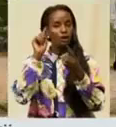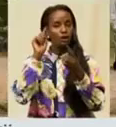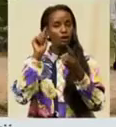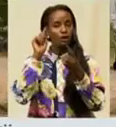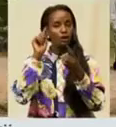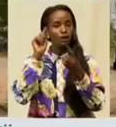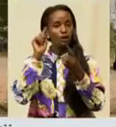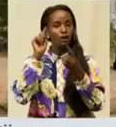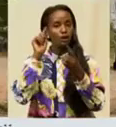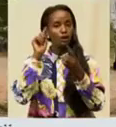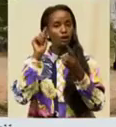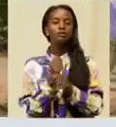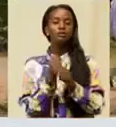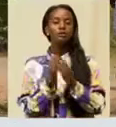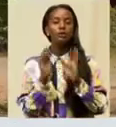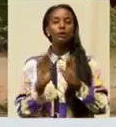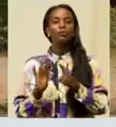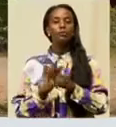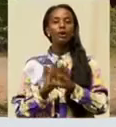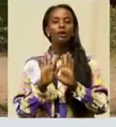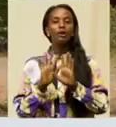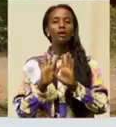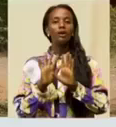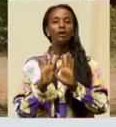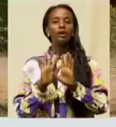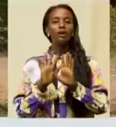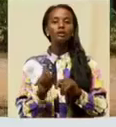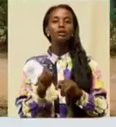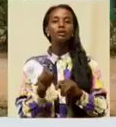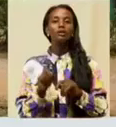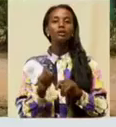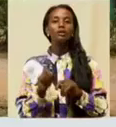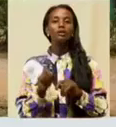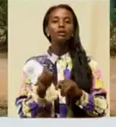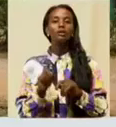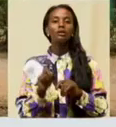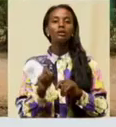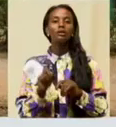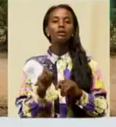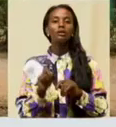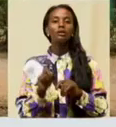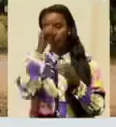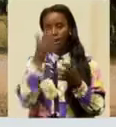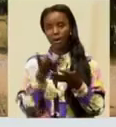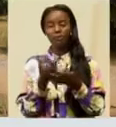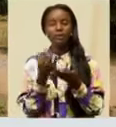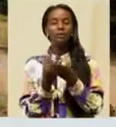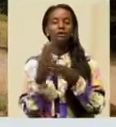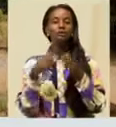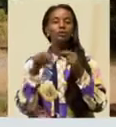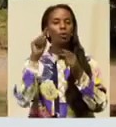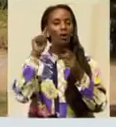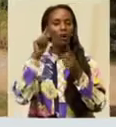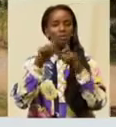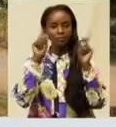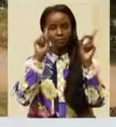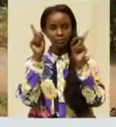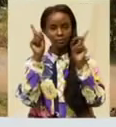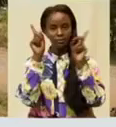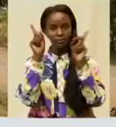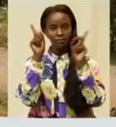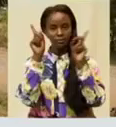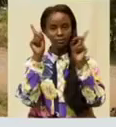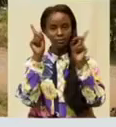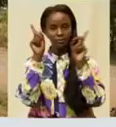ብቻ እንዲተገበሩም ባለሙያዎቹ ይጠይቃሉ። የደቡብ ክልል የፐብሊክ ሰርቪስና የሰው ሀብት ልማት ቢሮ አላማውን የሳተውን ያተገባበር